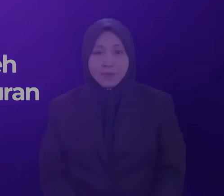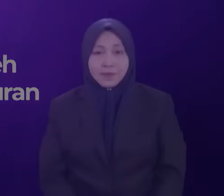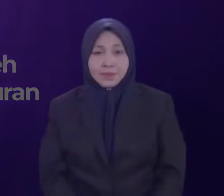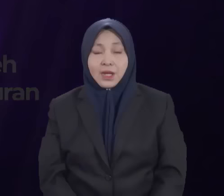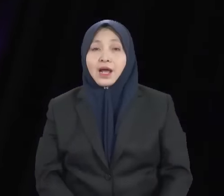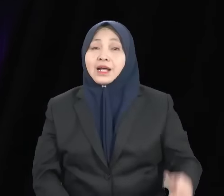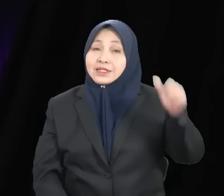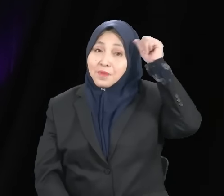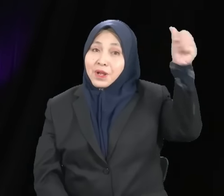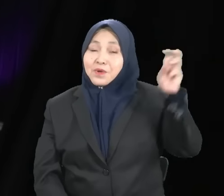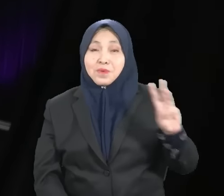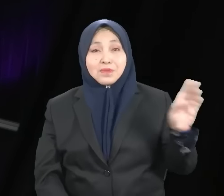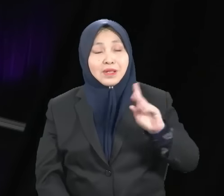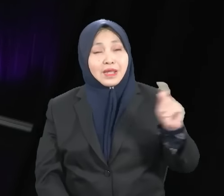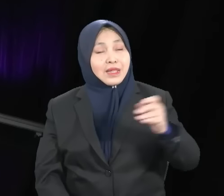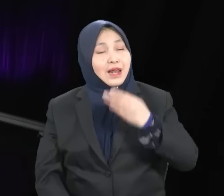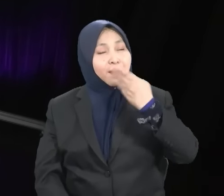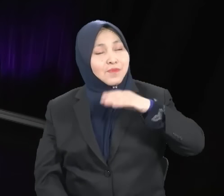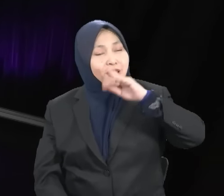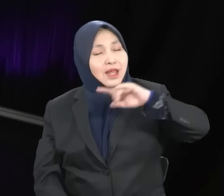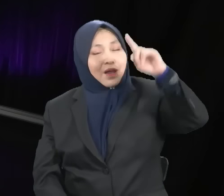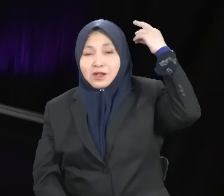Assalamualaikum warahmatullahi wabarakatuh